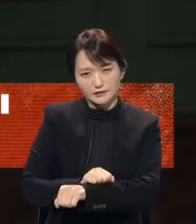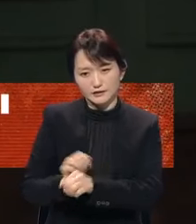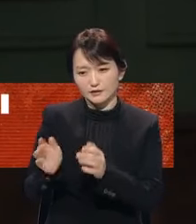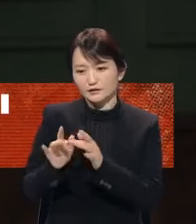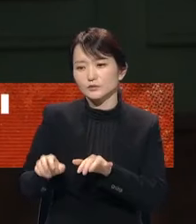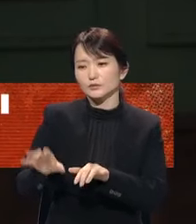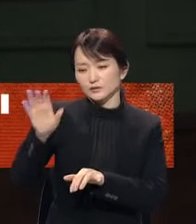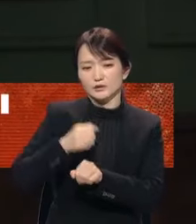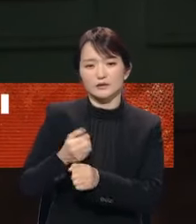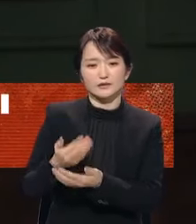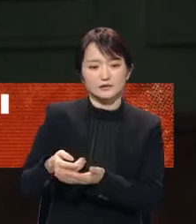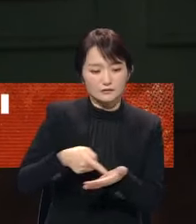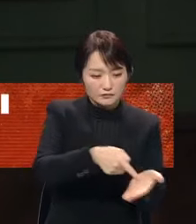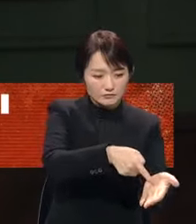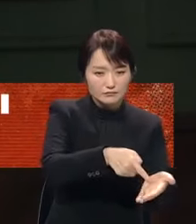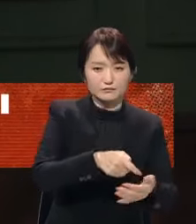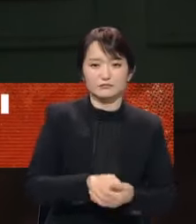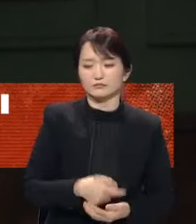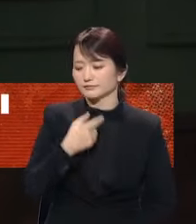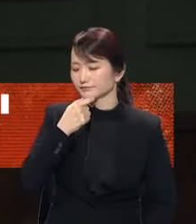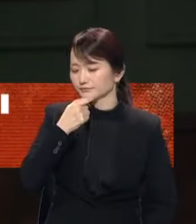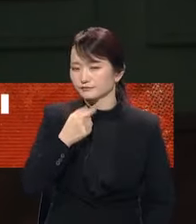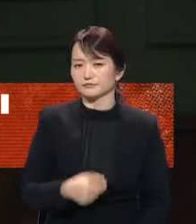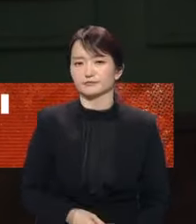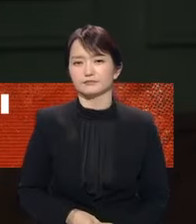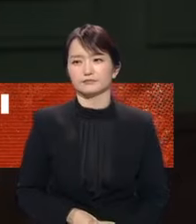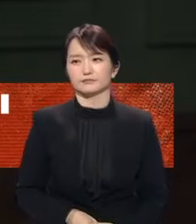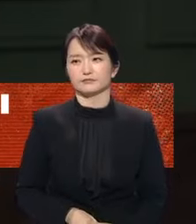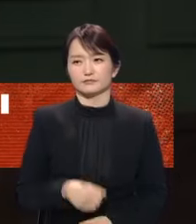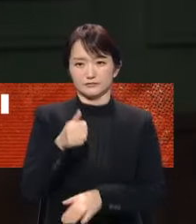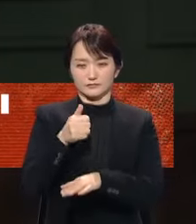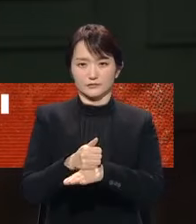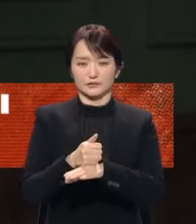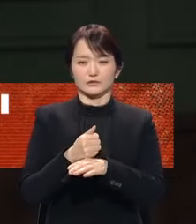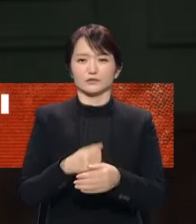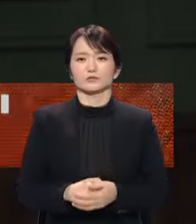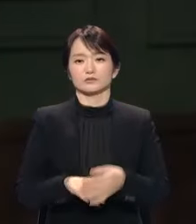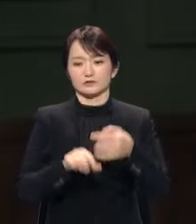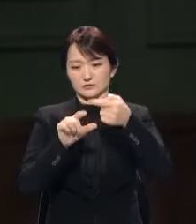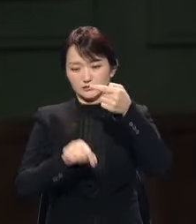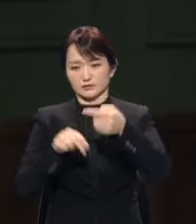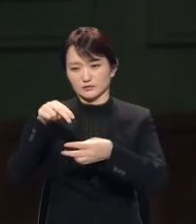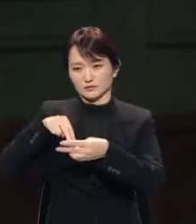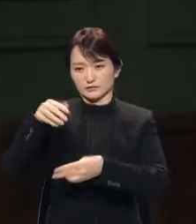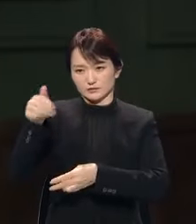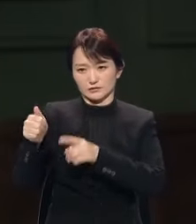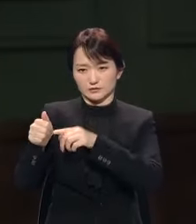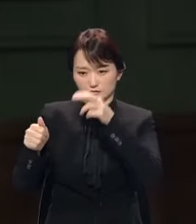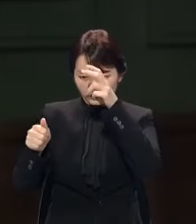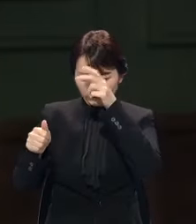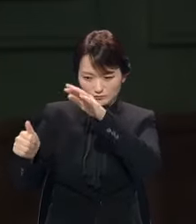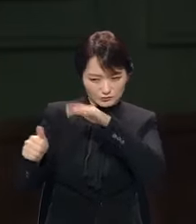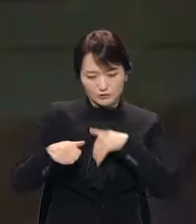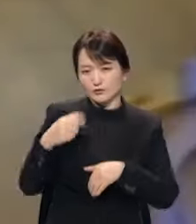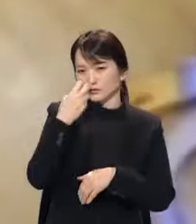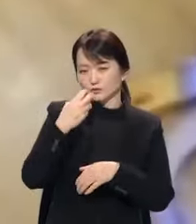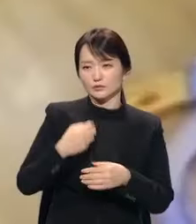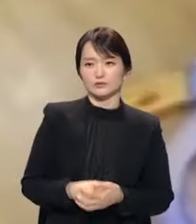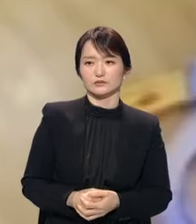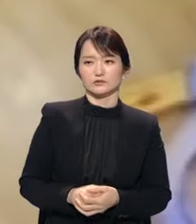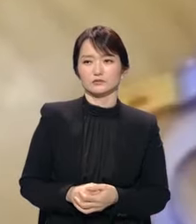요구까지 했는데 당연히 이건 학부모들이 거절을 했습니다. 그러다가 결국 지난달에서야 이 센터장이 경찰 조사 받고 왔습니다. 경찰 조사